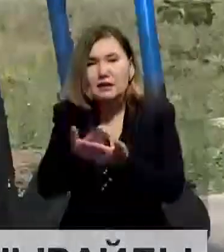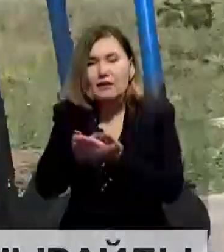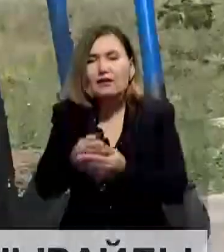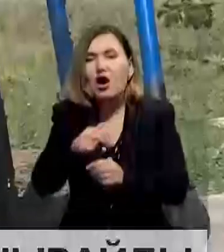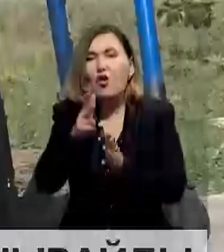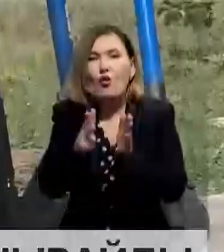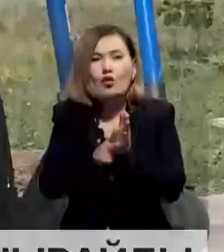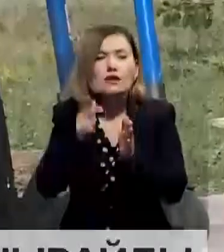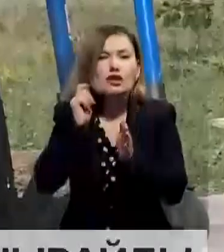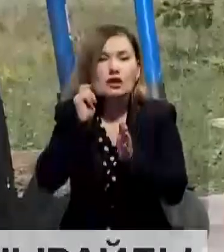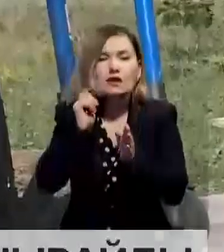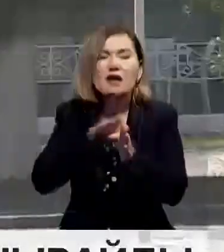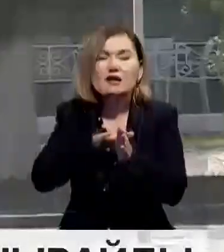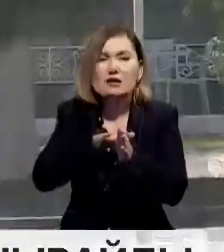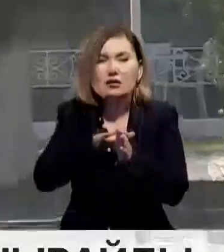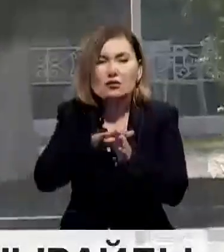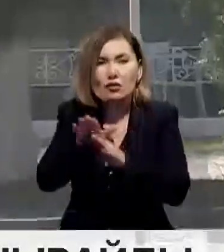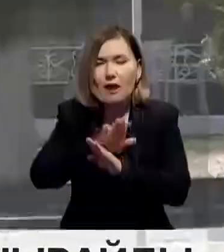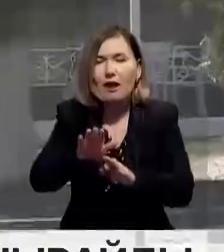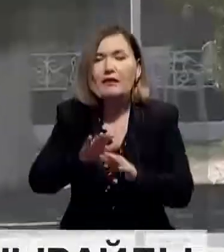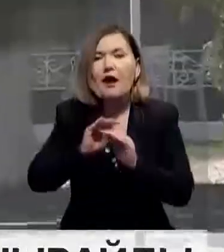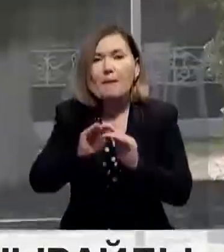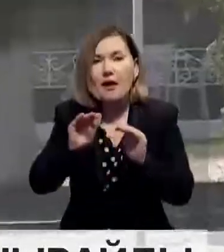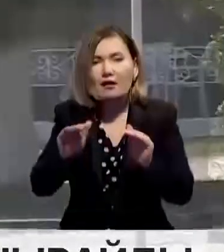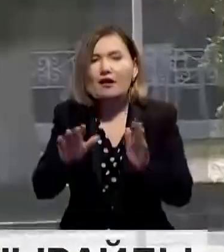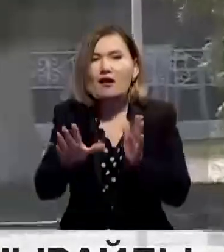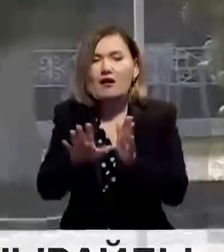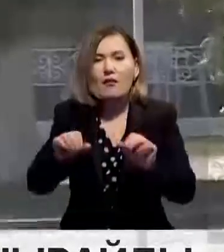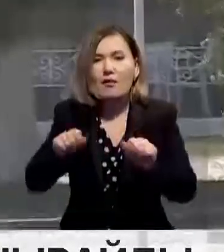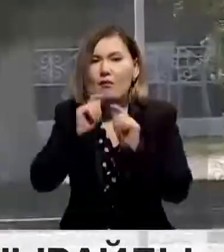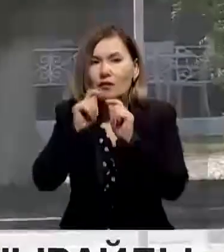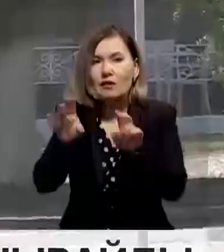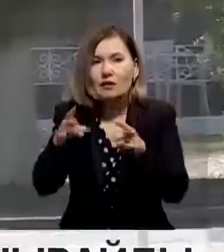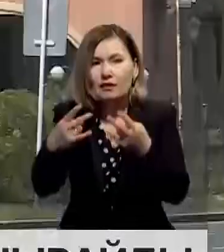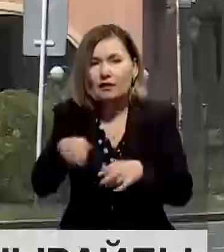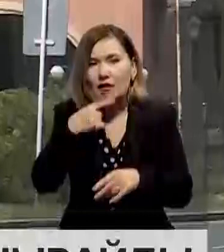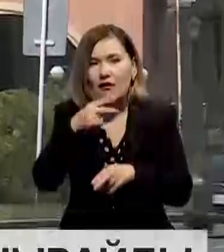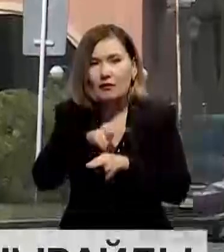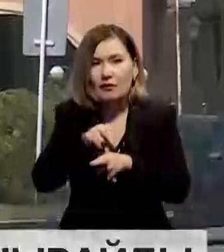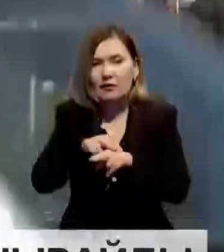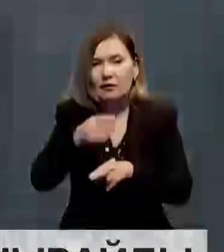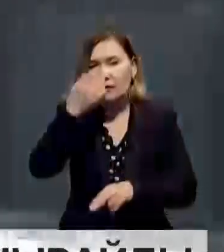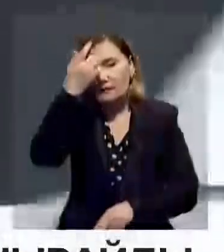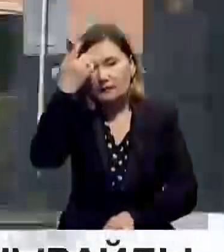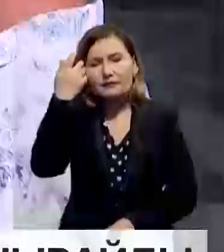балаларына мұндай сыйлық әперер алдында ойланғаны абзал екенін алға тартуда.